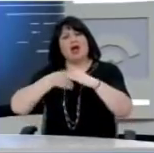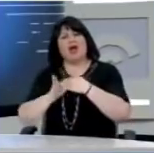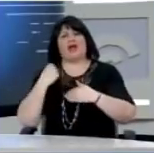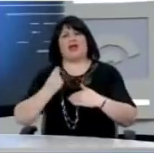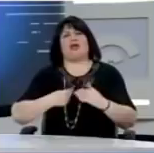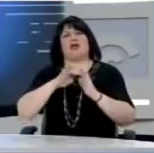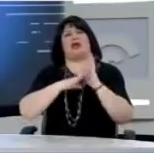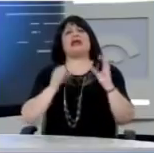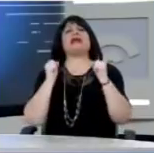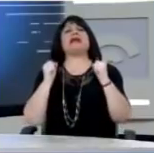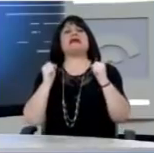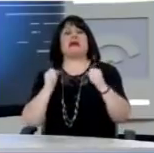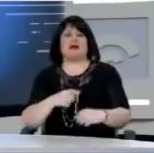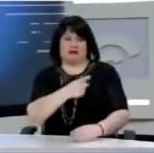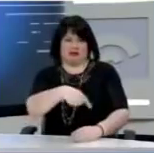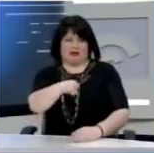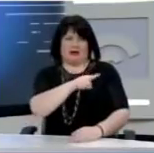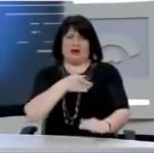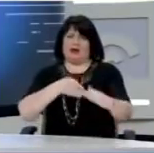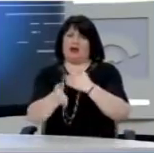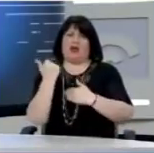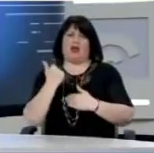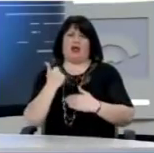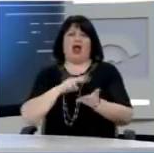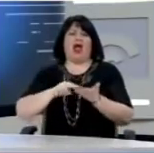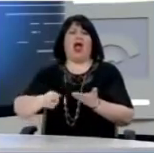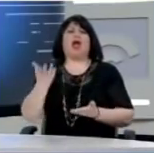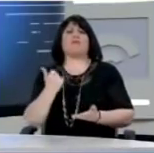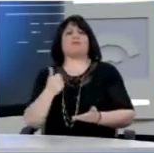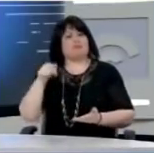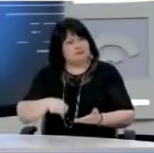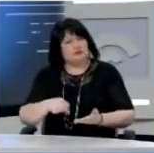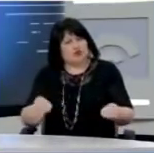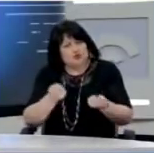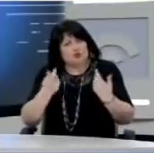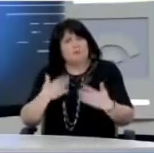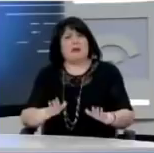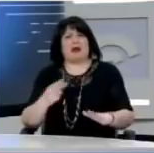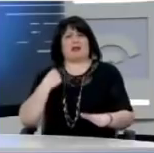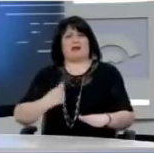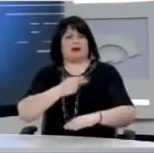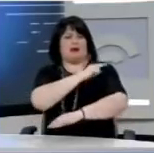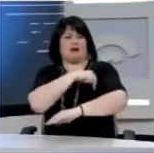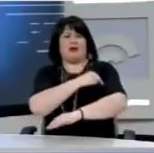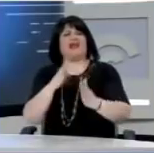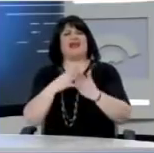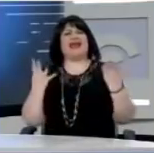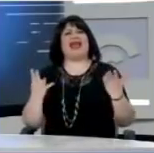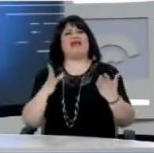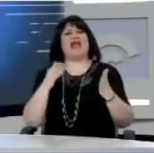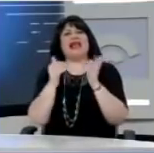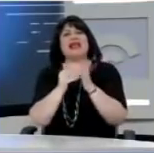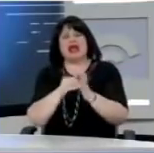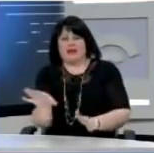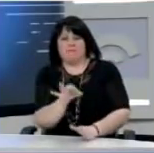σύστημα υγείας. Για εσάς δεν είχαν πρόσβαση, επειδή ήταν ανασφάλιστοι. Εμείς στηρίξαμε τα δημόσια νοσοκομεία με 19.000 προσλήψεις.